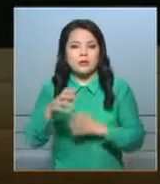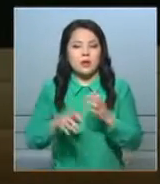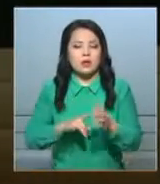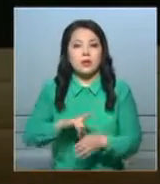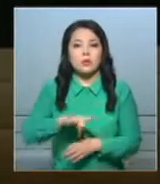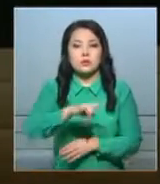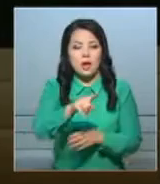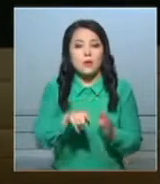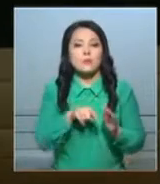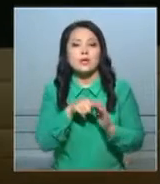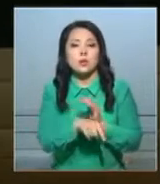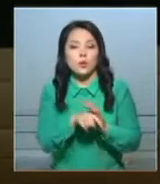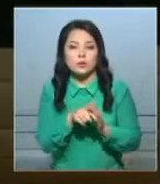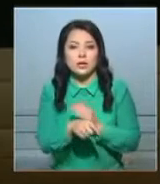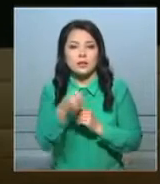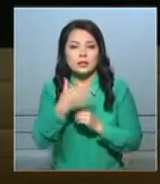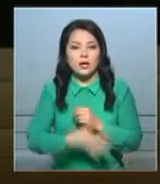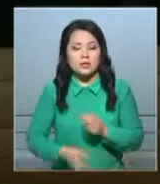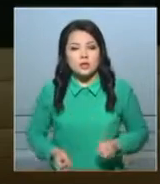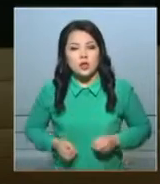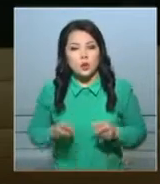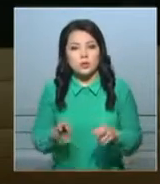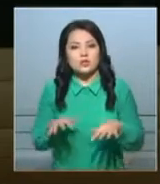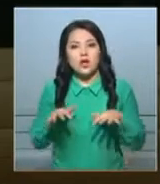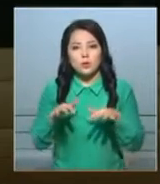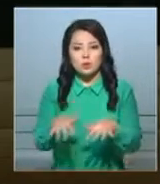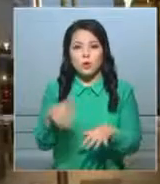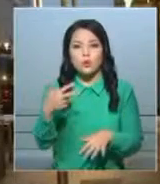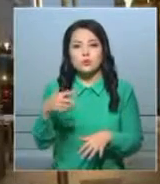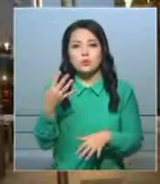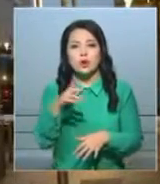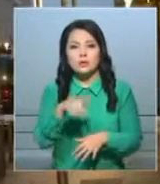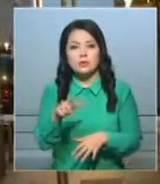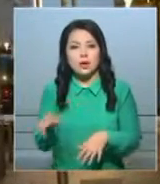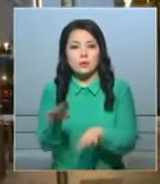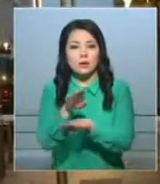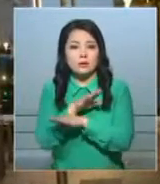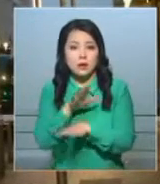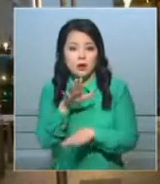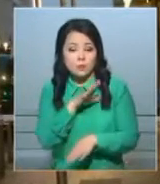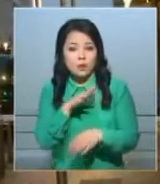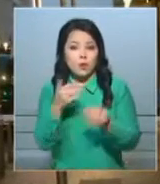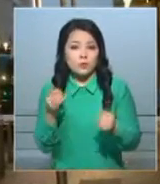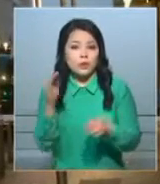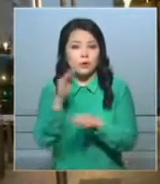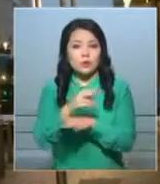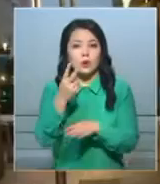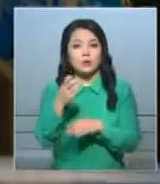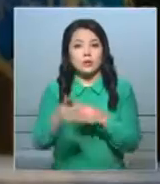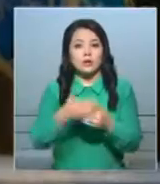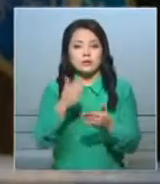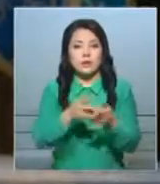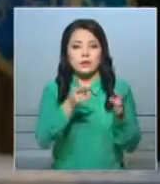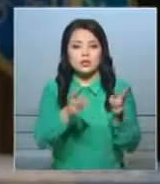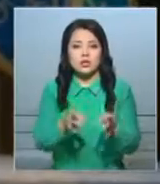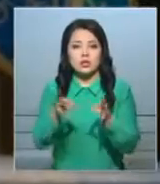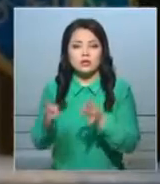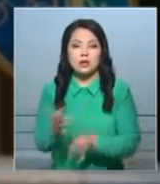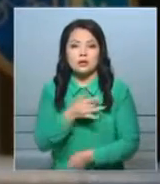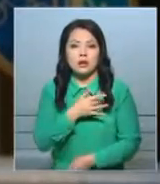мен метро станциясында террорлық шабуылдар жасалып 34 адам ажал құшқан еді. Оған қоса 200-ден астам адам